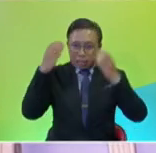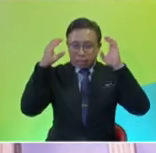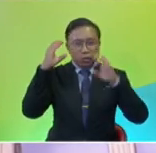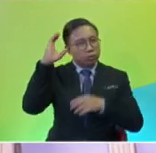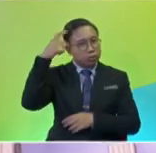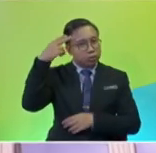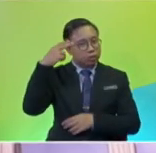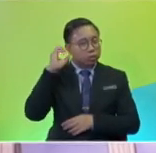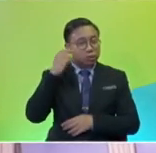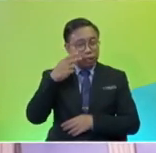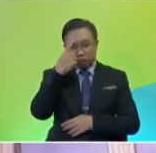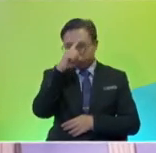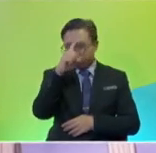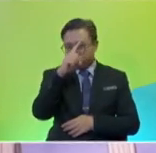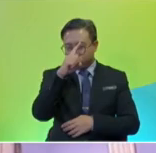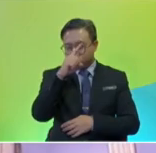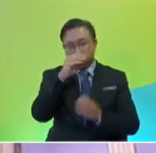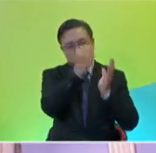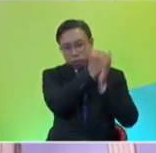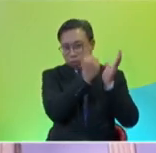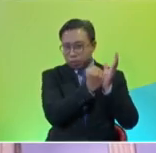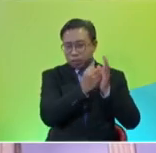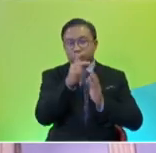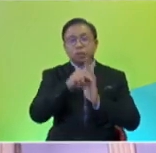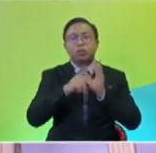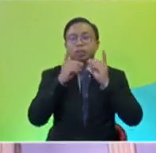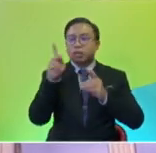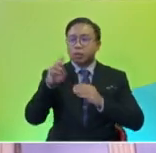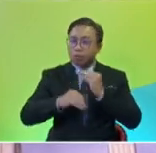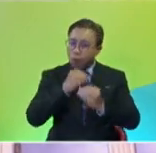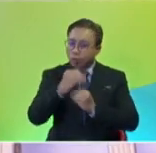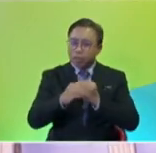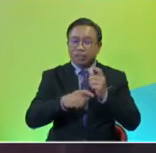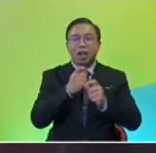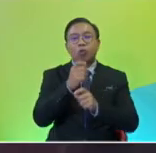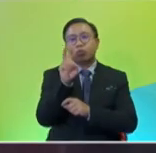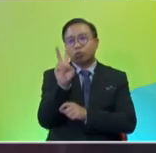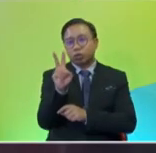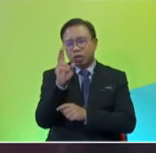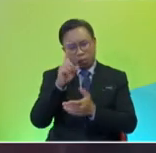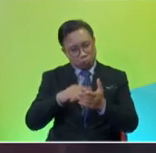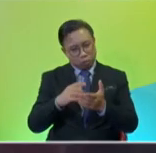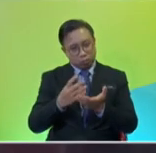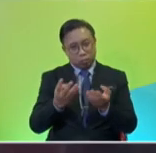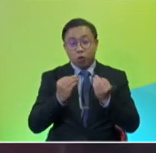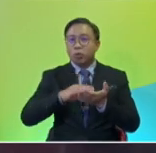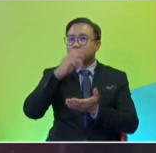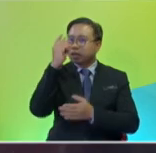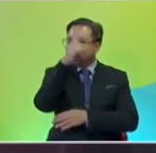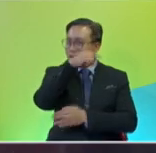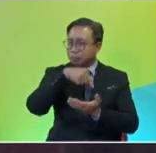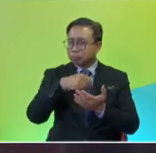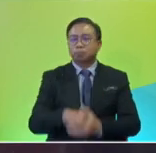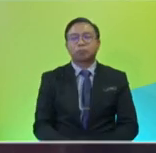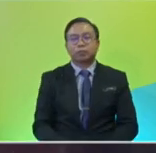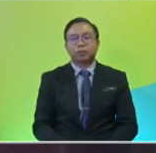Chan untuk mata pelajaran pendidikan moral tahun 2. Baiklah cikgu, apa yang kita akan belajar untuk segmen ini? Okey, tadi kita